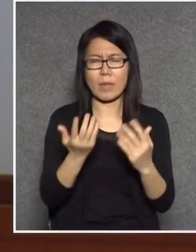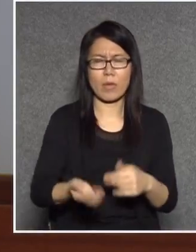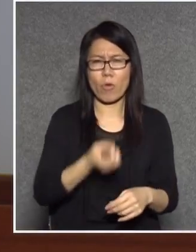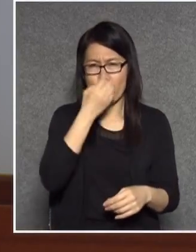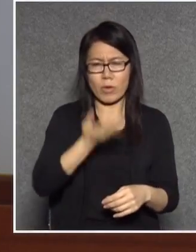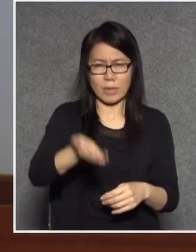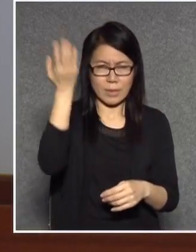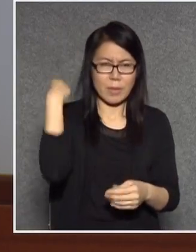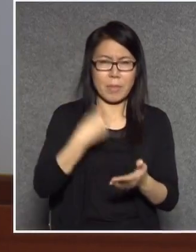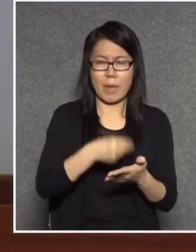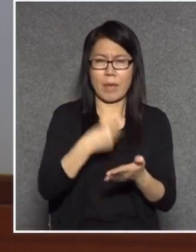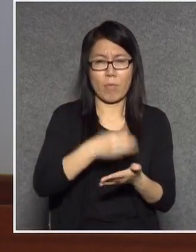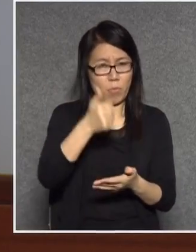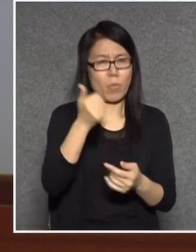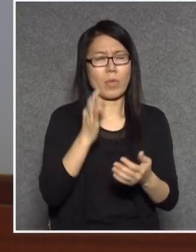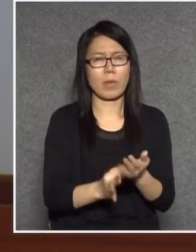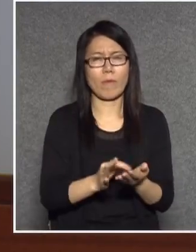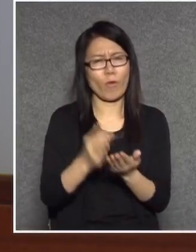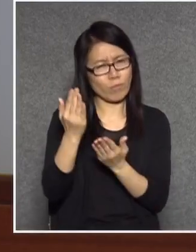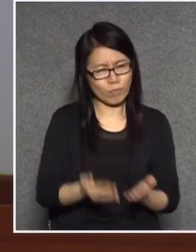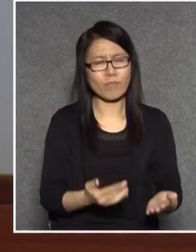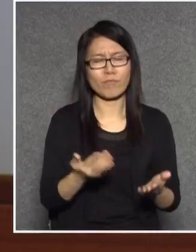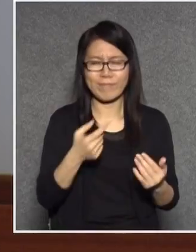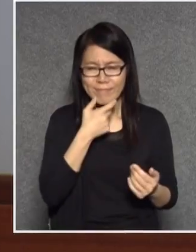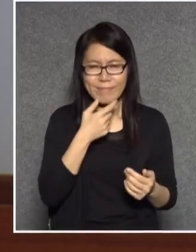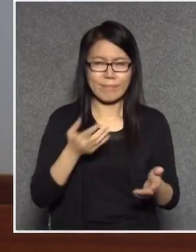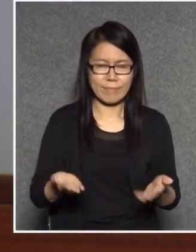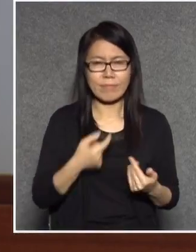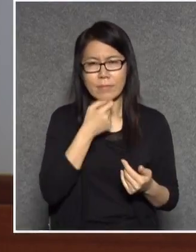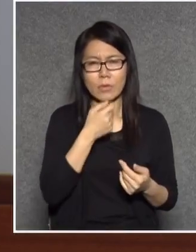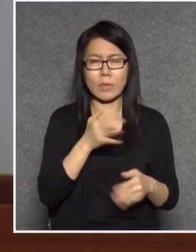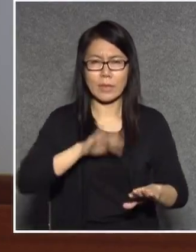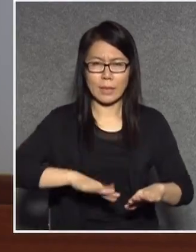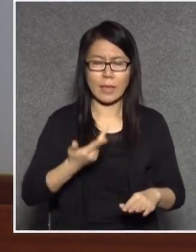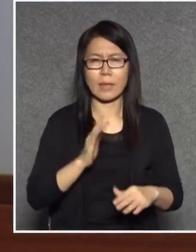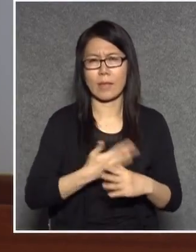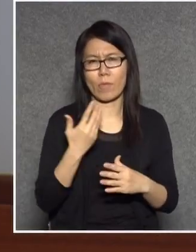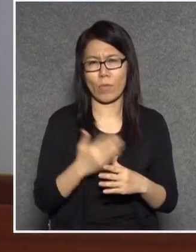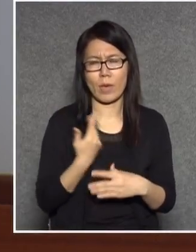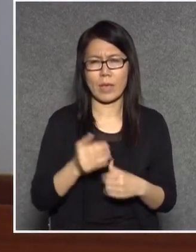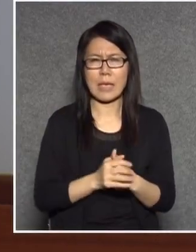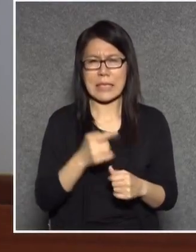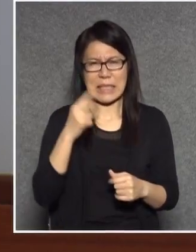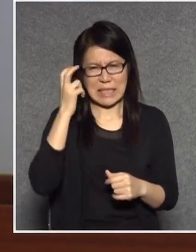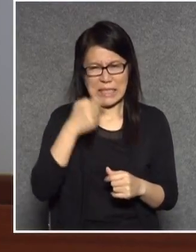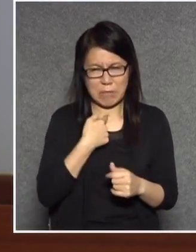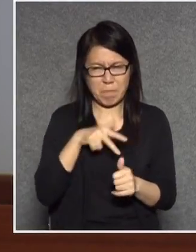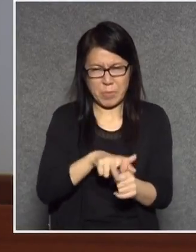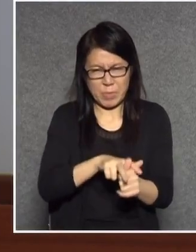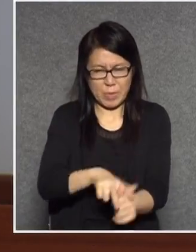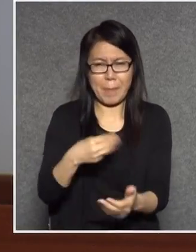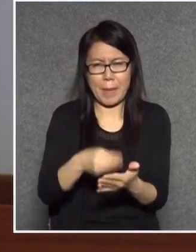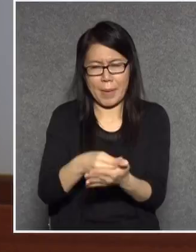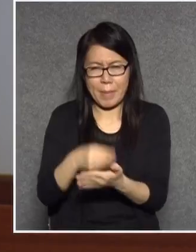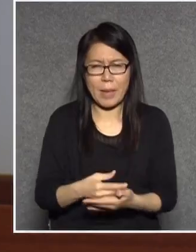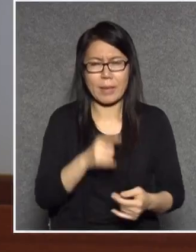購物天堂，香港是有好客之道，但是因為這種重量不重質的旅